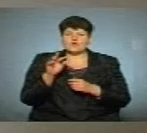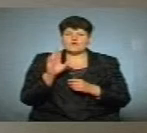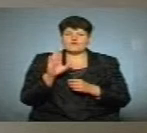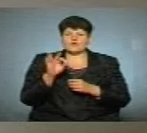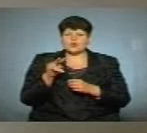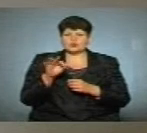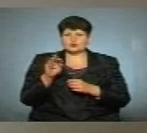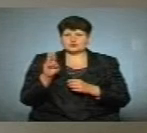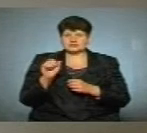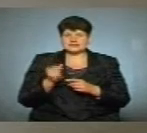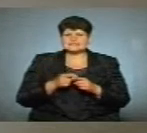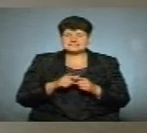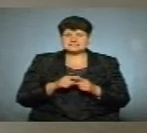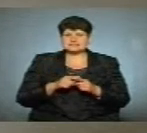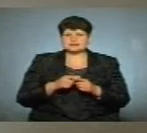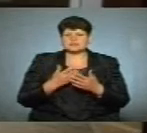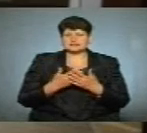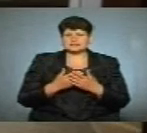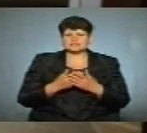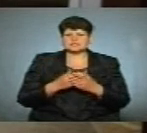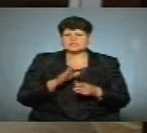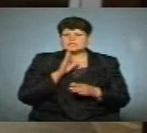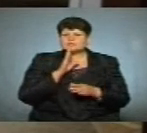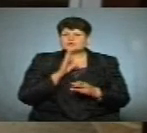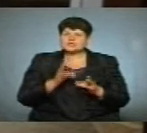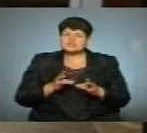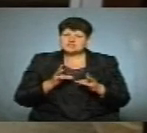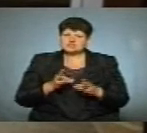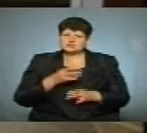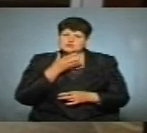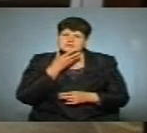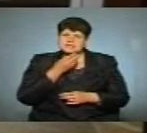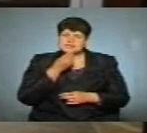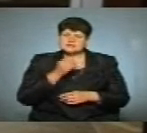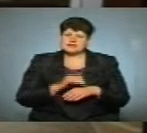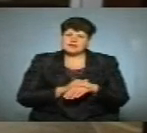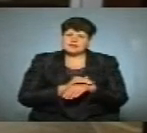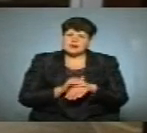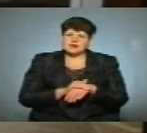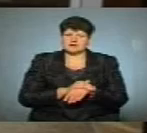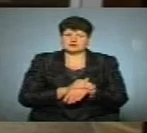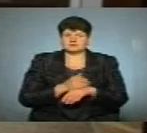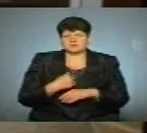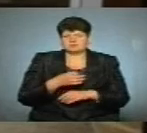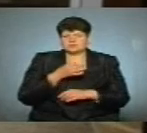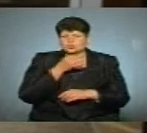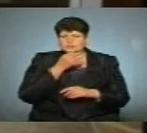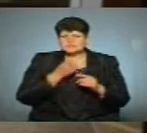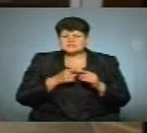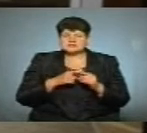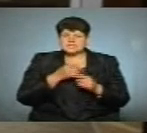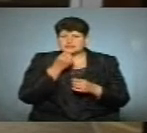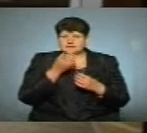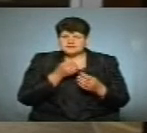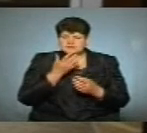символ жіночої, дівочої ніжності, такої краси, лагідності. Ну, мені дуже імпонує така квітка,